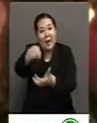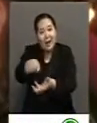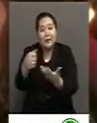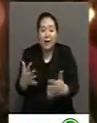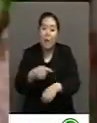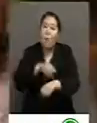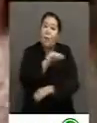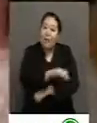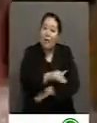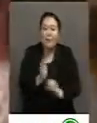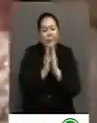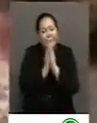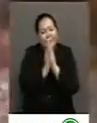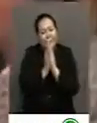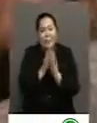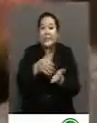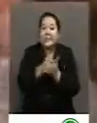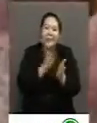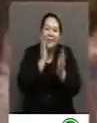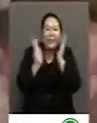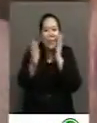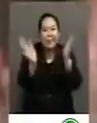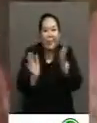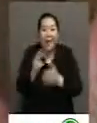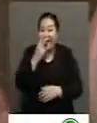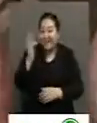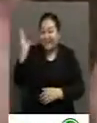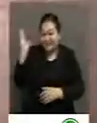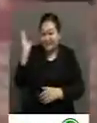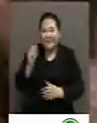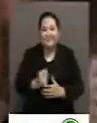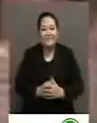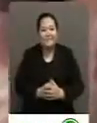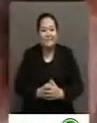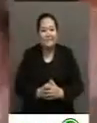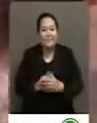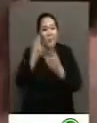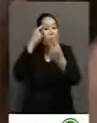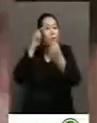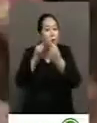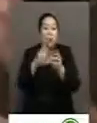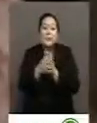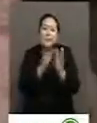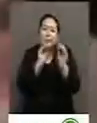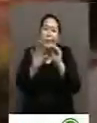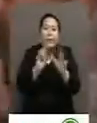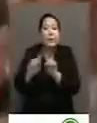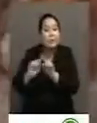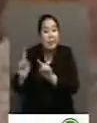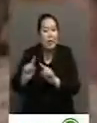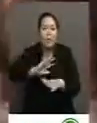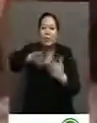ต์แล้วก็ป้ายผงสีเข้าใส่ที่ใบหน้าของเพื่อนบ้านอย่างที่คุณผู้ชมเห็นนี้ล่ะค่ะจุดประสงค์ก็คือทำให้ทั้งชุมชนเ